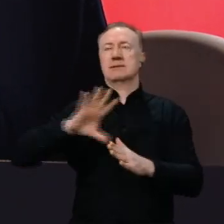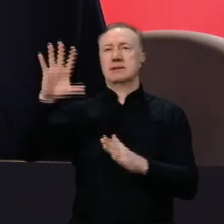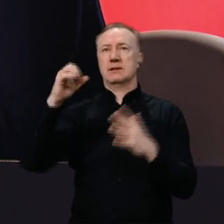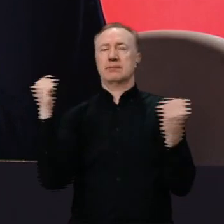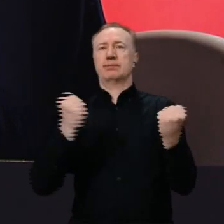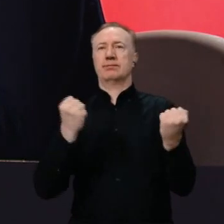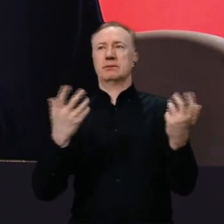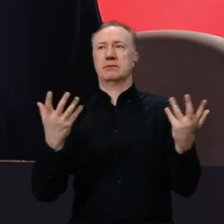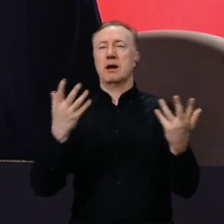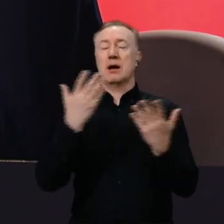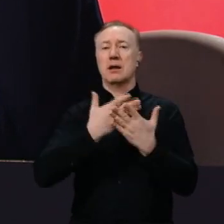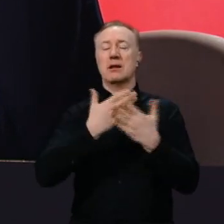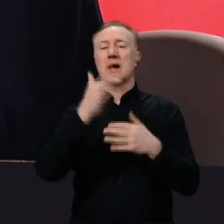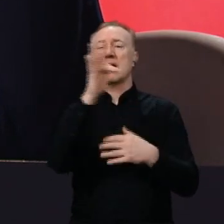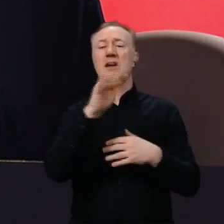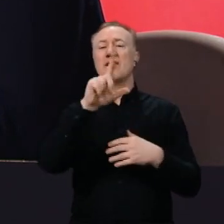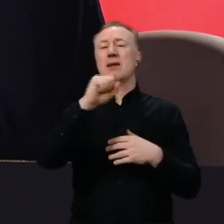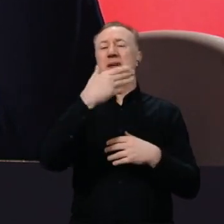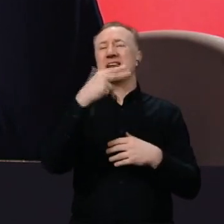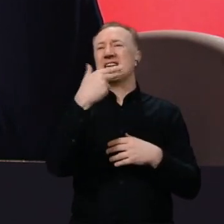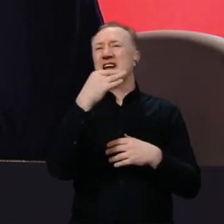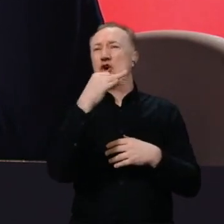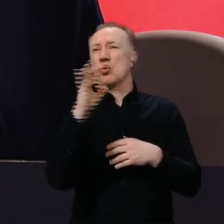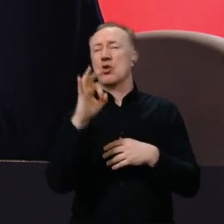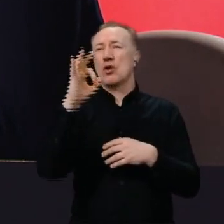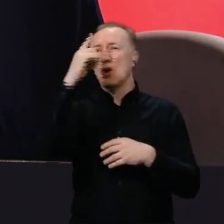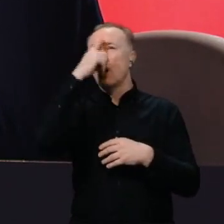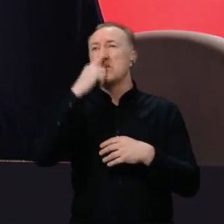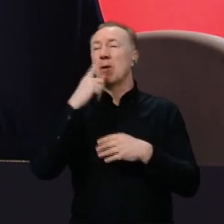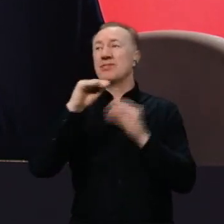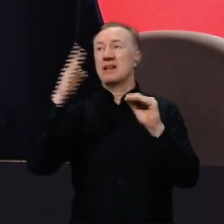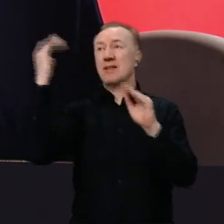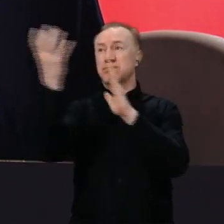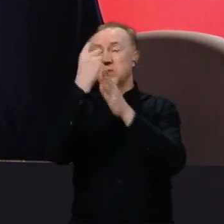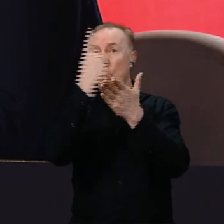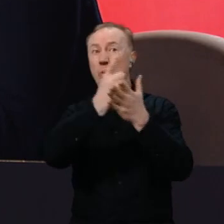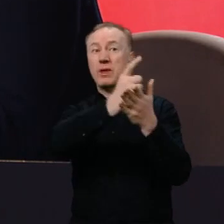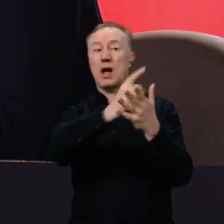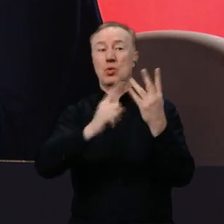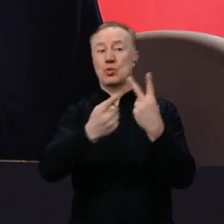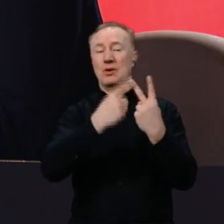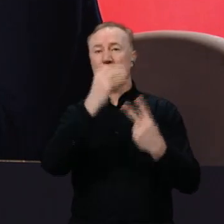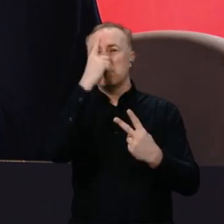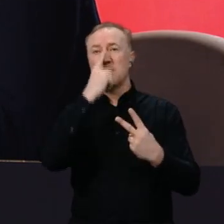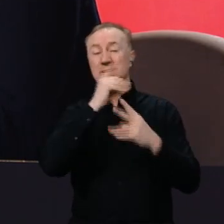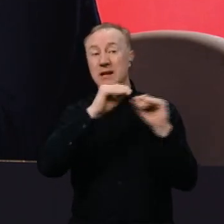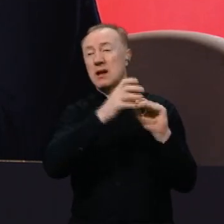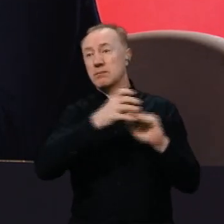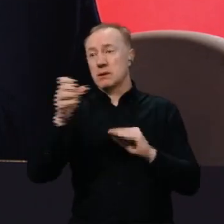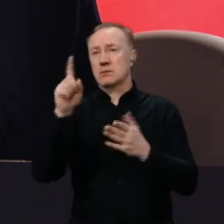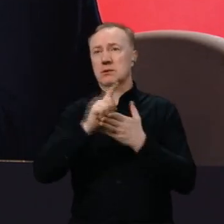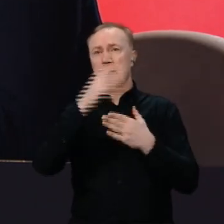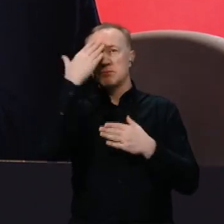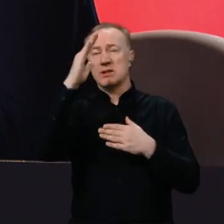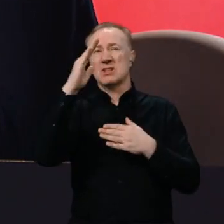po Portugalczyka, on już został wyznaczony. Rzeczywiście wtedy Jesus doprowadził do tego, że Copa Libertadores i Mistrzostwo